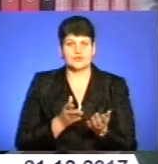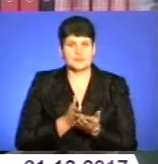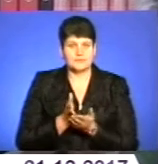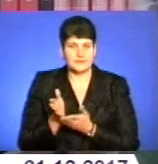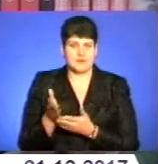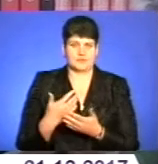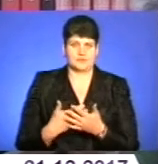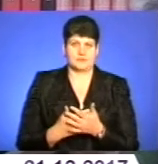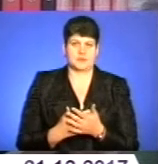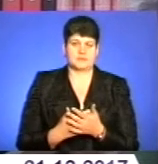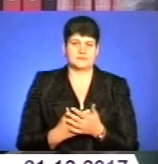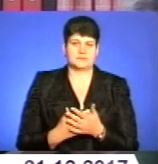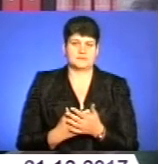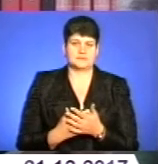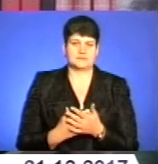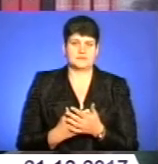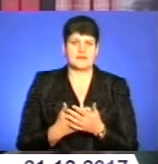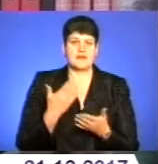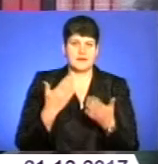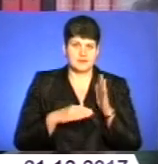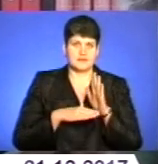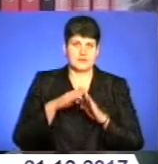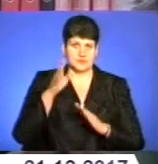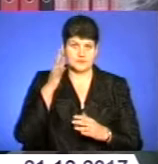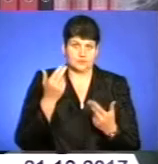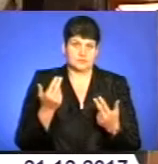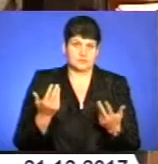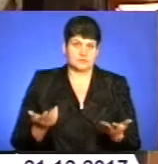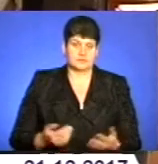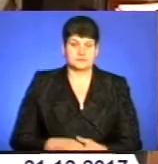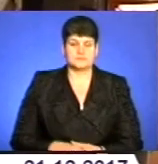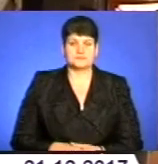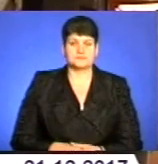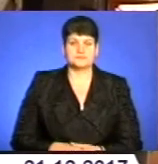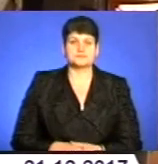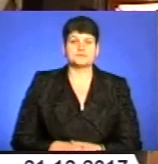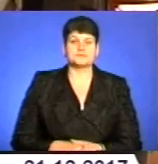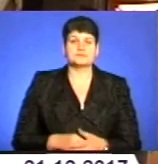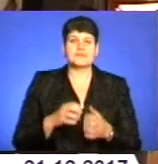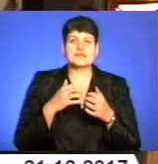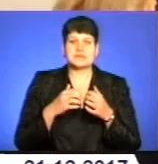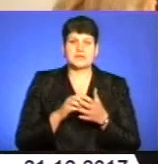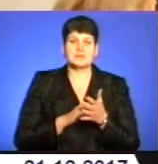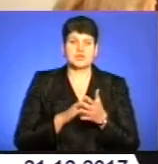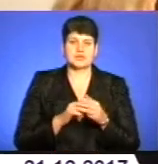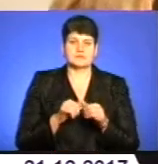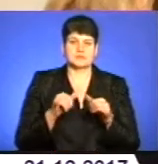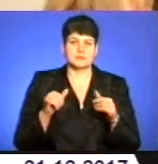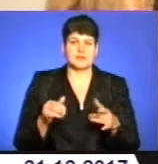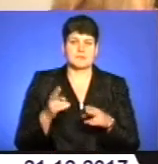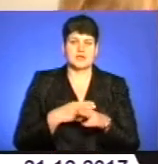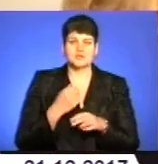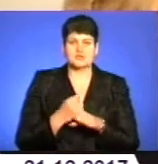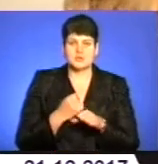або... Але все одно на вищу освіту, так? Ну, так, звичайно. Також серед причин росту рівня безробіття та